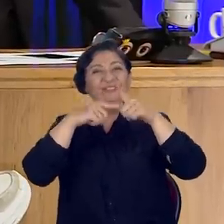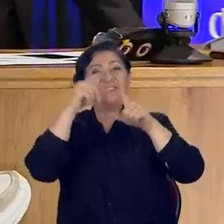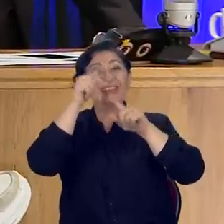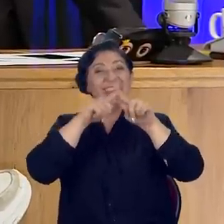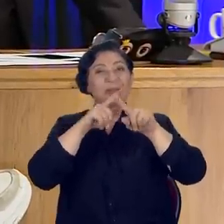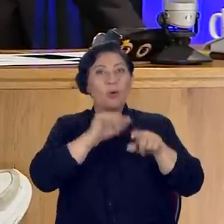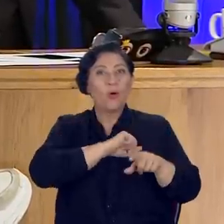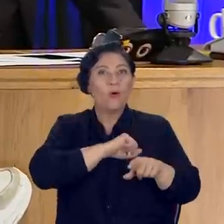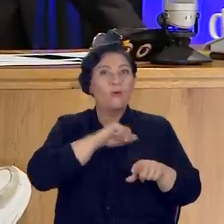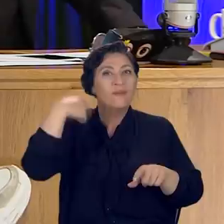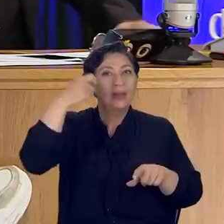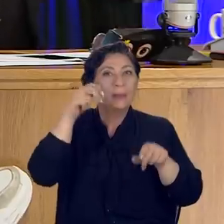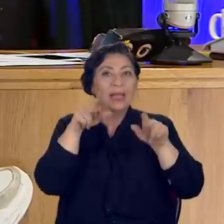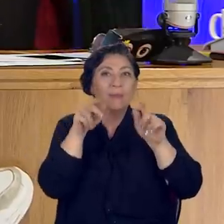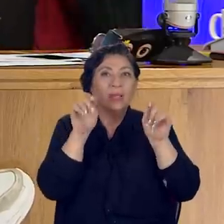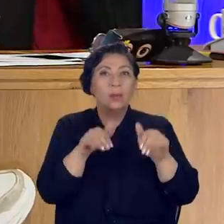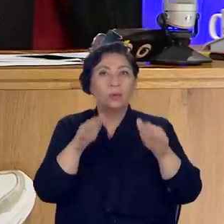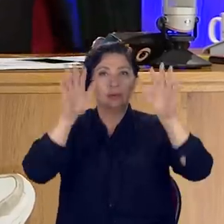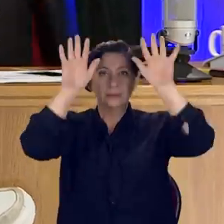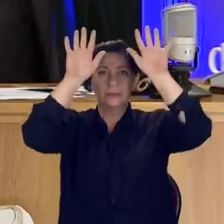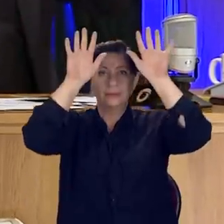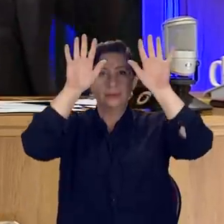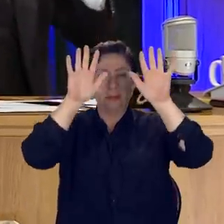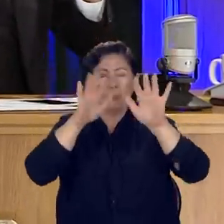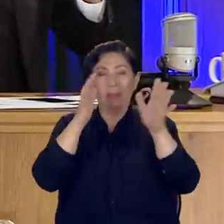gibi geliyor bana. Yani...